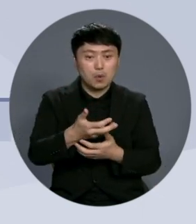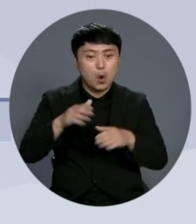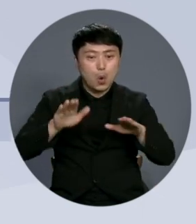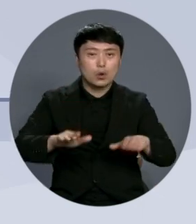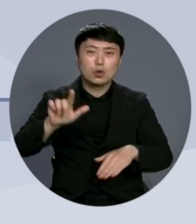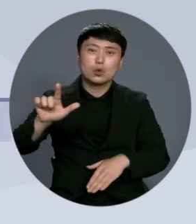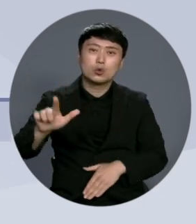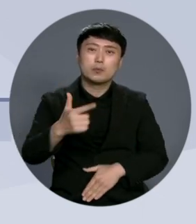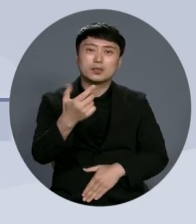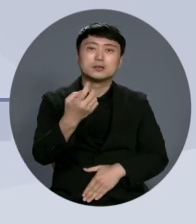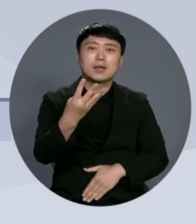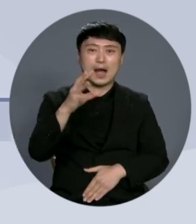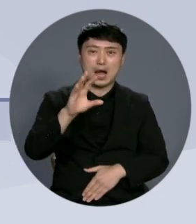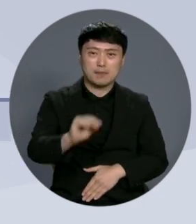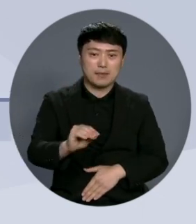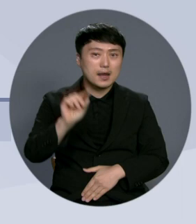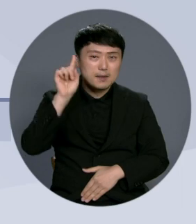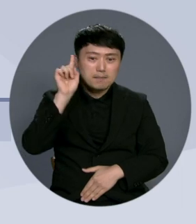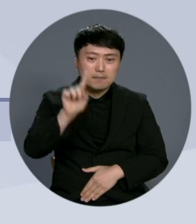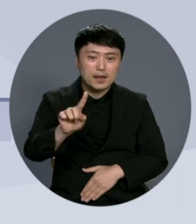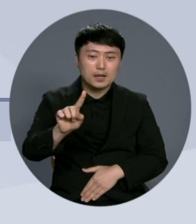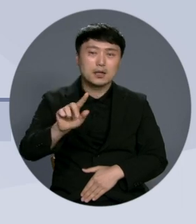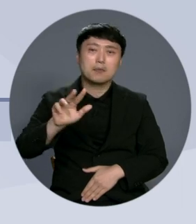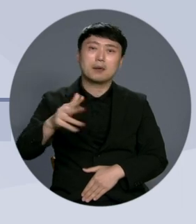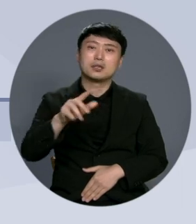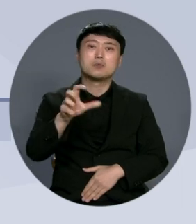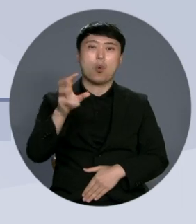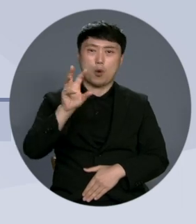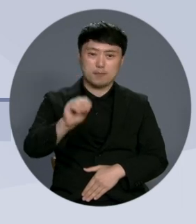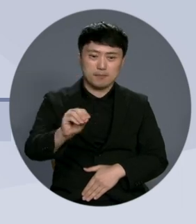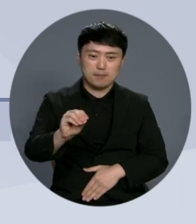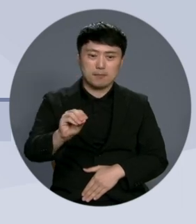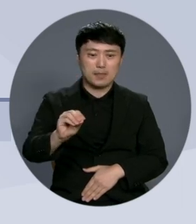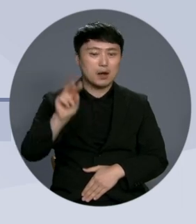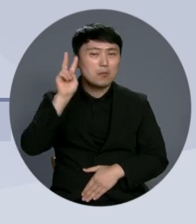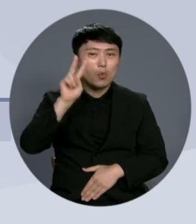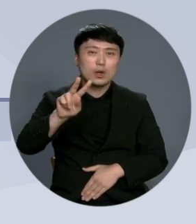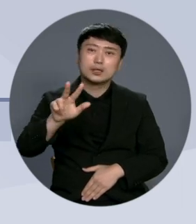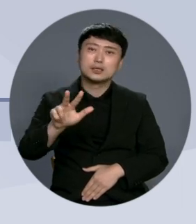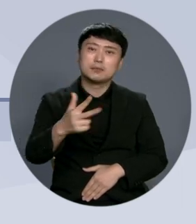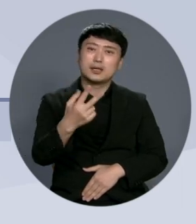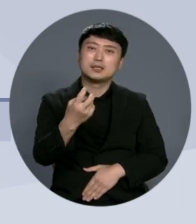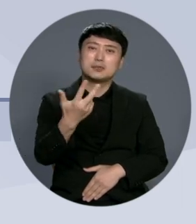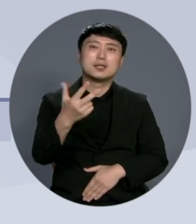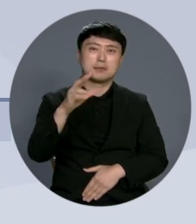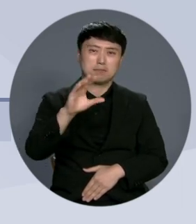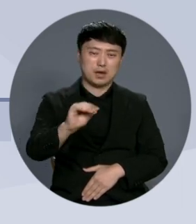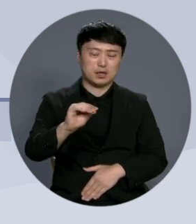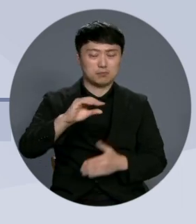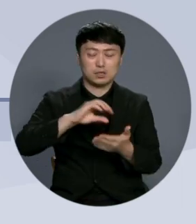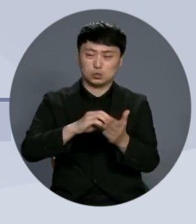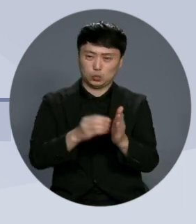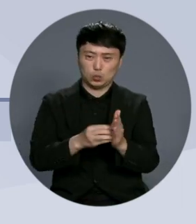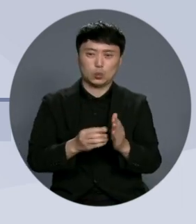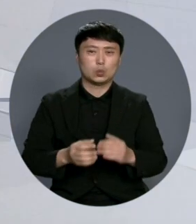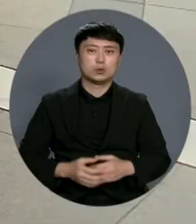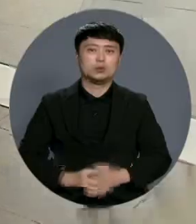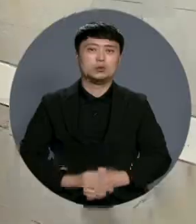오늘 674만 명, 추석 당일은 815만 명, 추석 다음 날은 727만 명